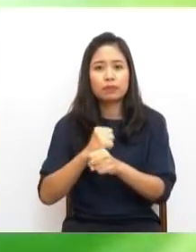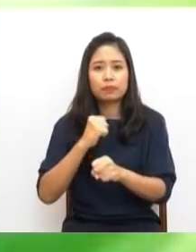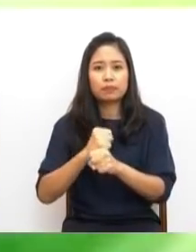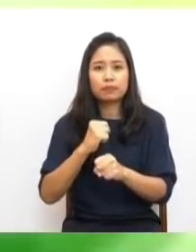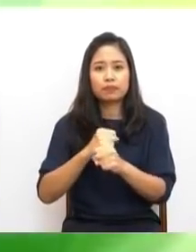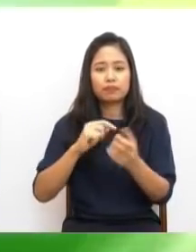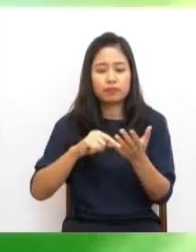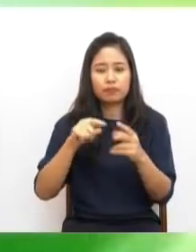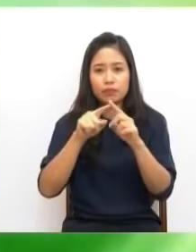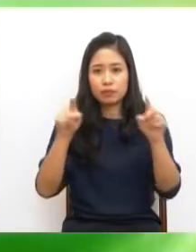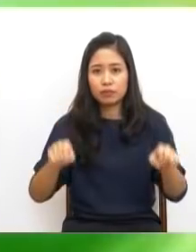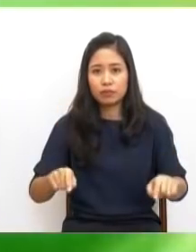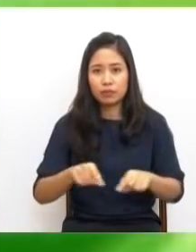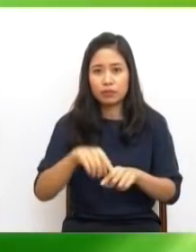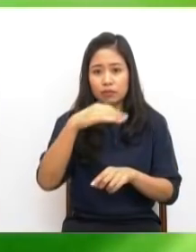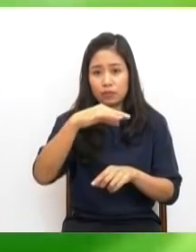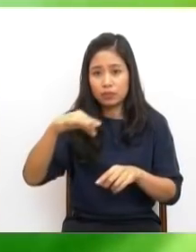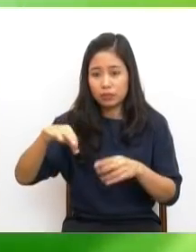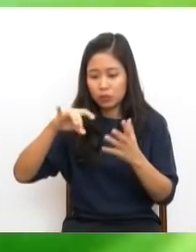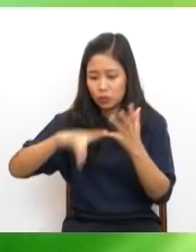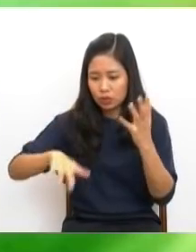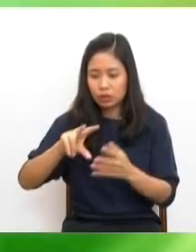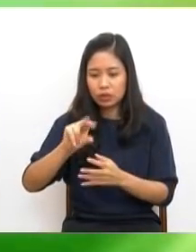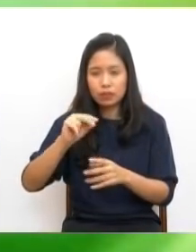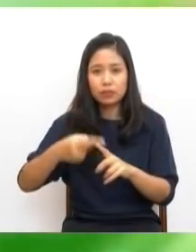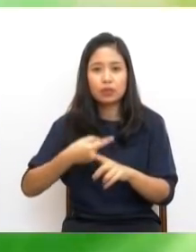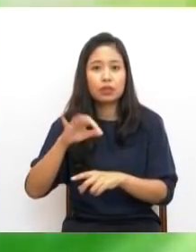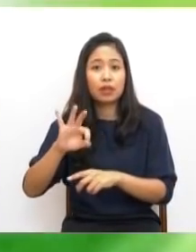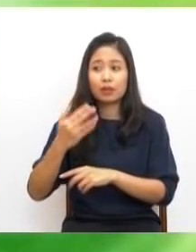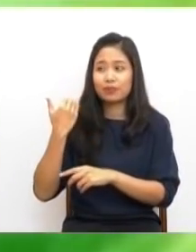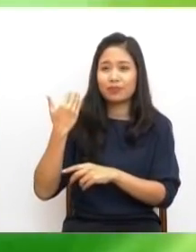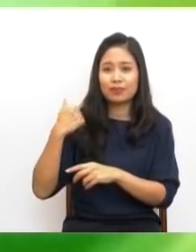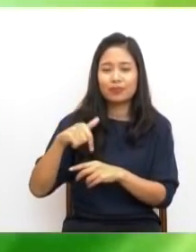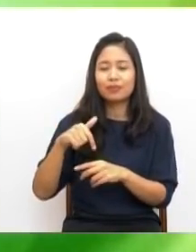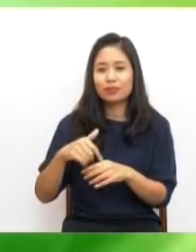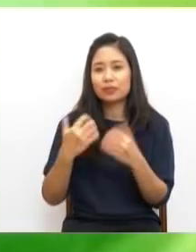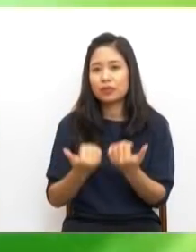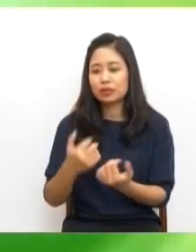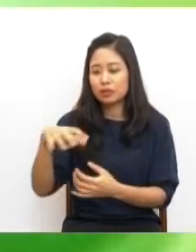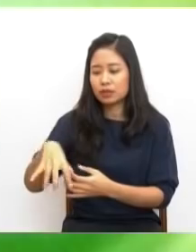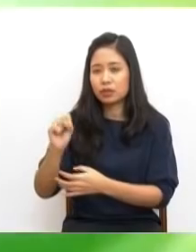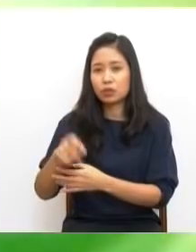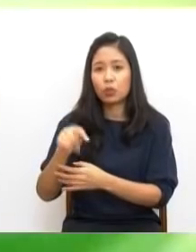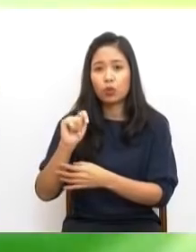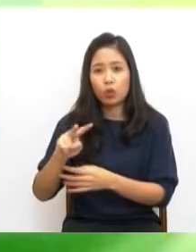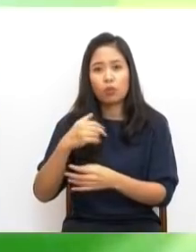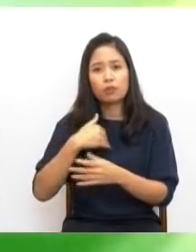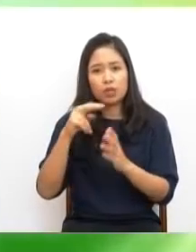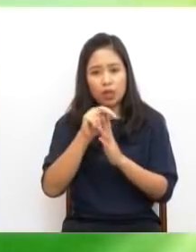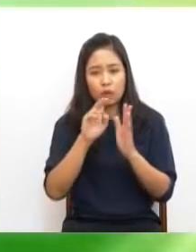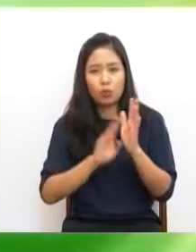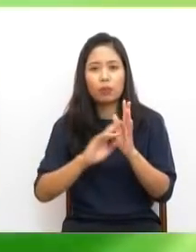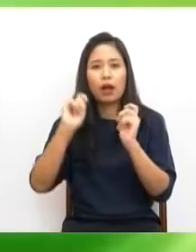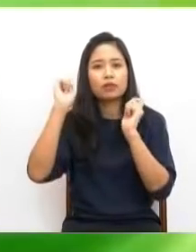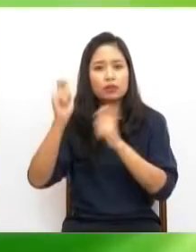ำงานมาจนถึงวันที่30กันยาที่ผ่านมาเนี่ยทางสปท.เองก็มีนโยบายให้จ้าง